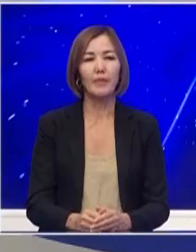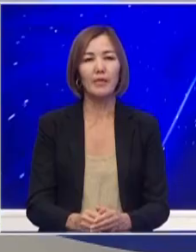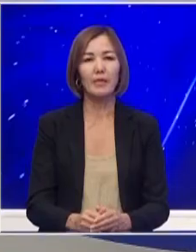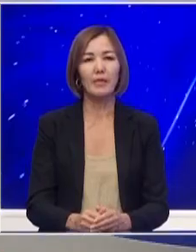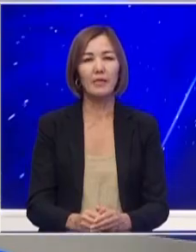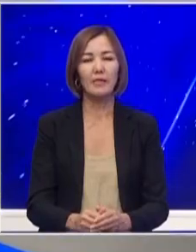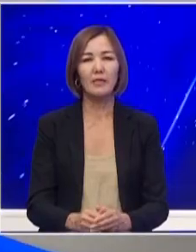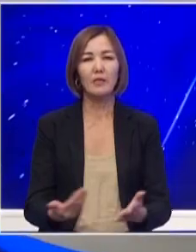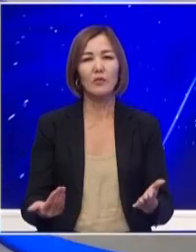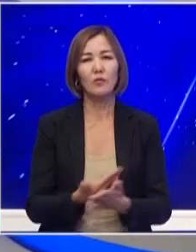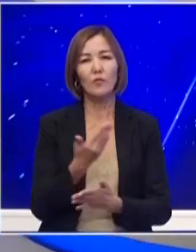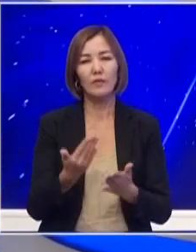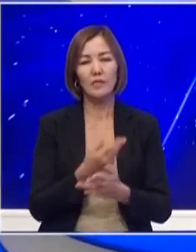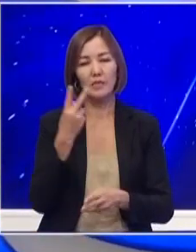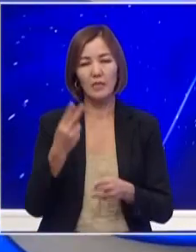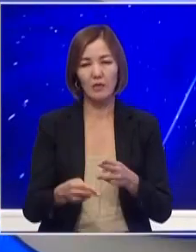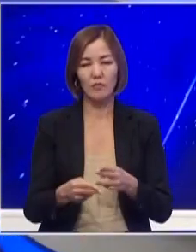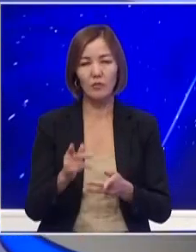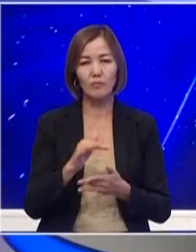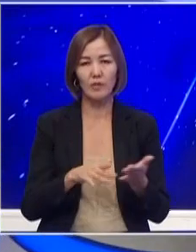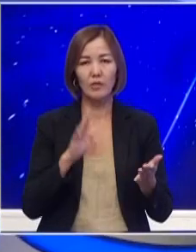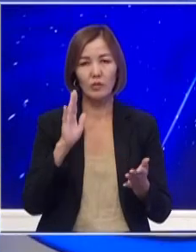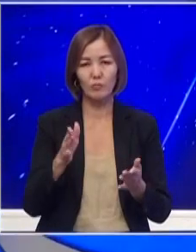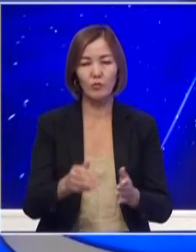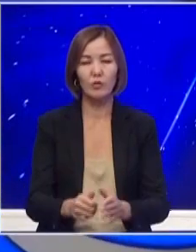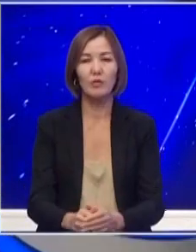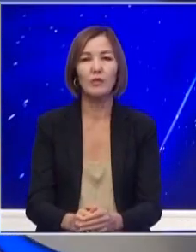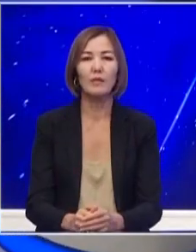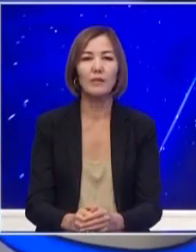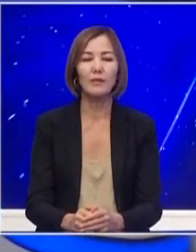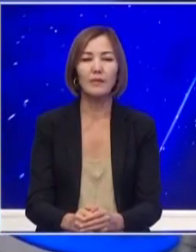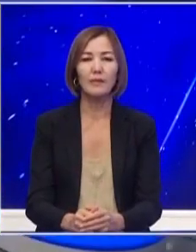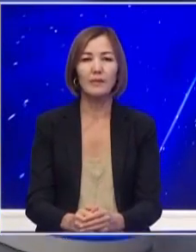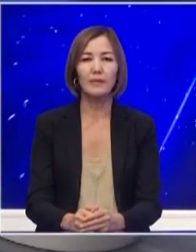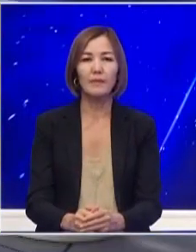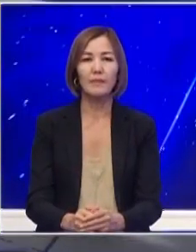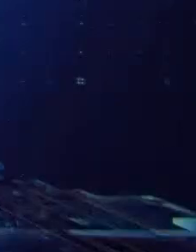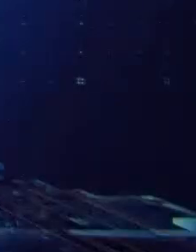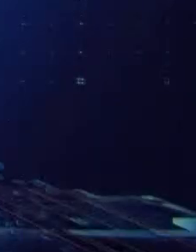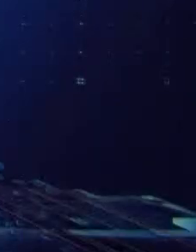На этом у меня все. Оставайтесь на телеканале ЖТСУ и будьте в курсе событий. До свидания.